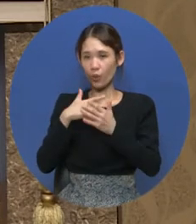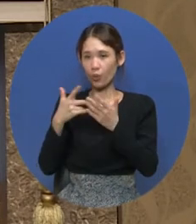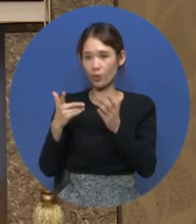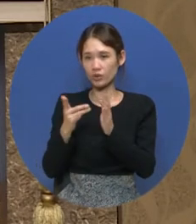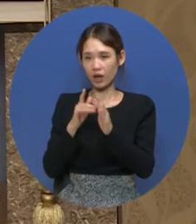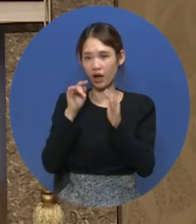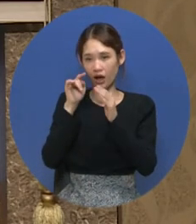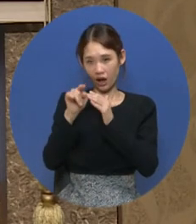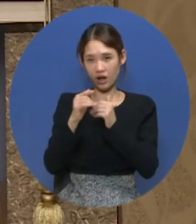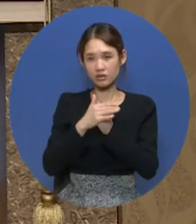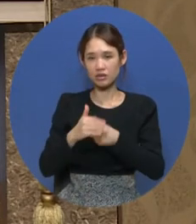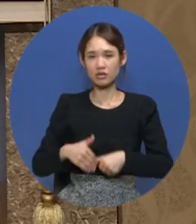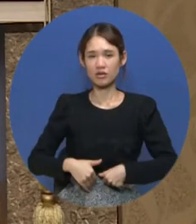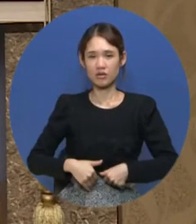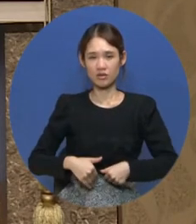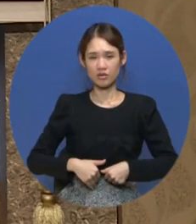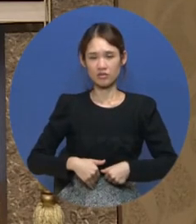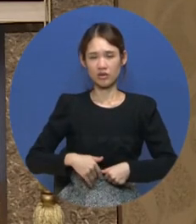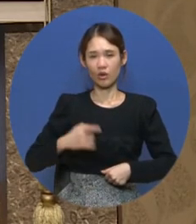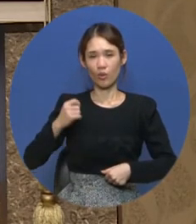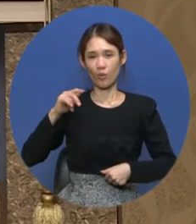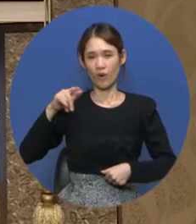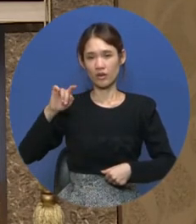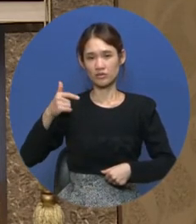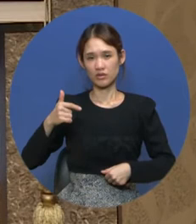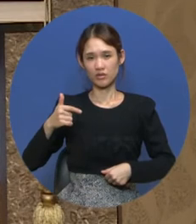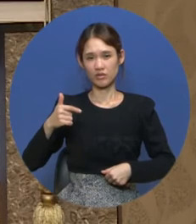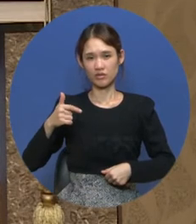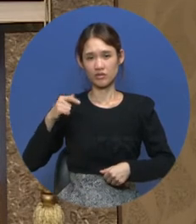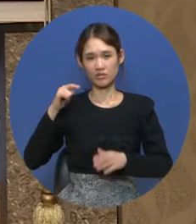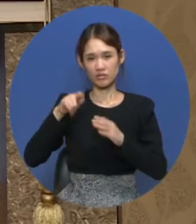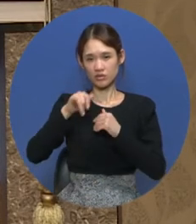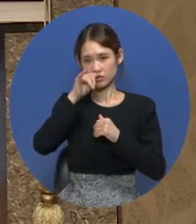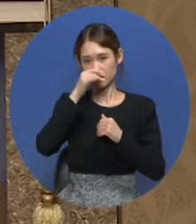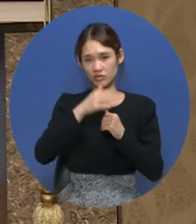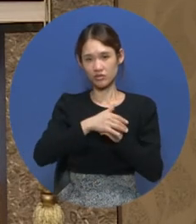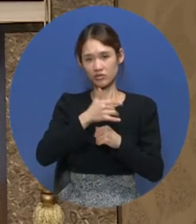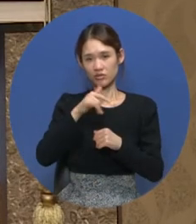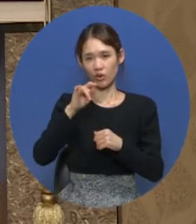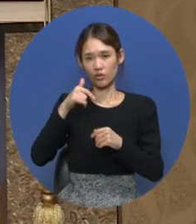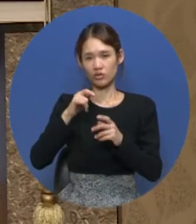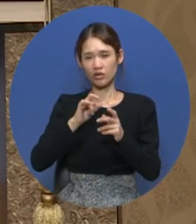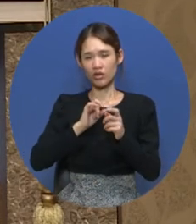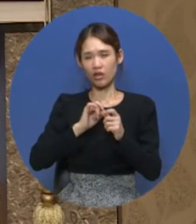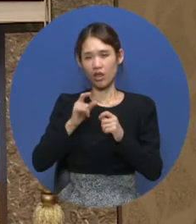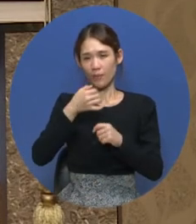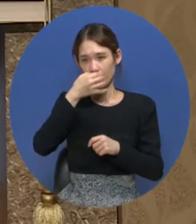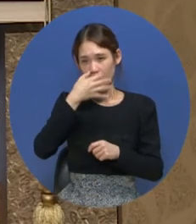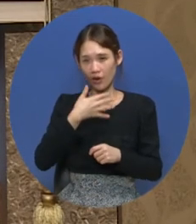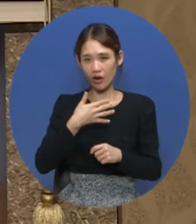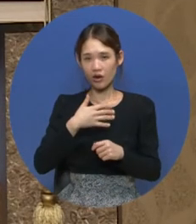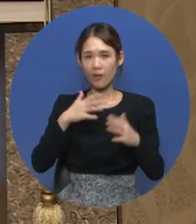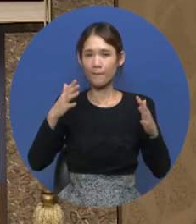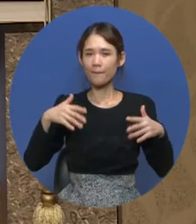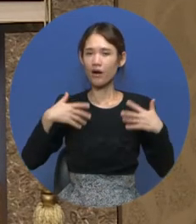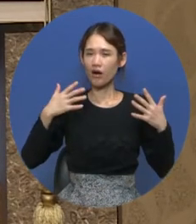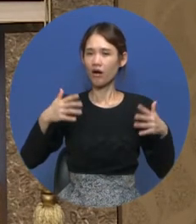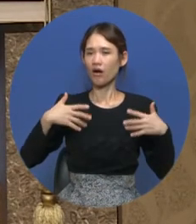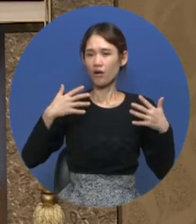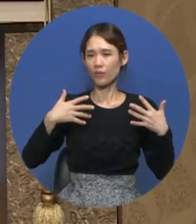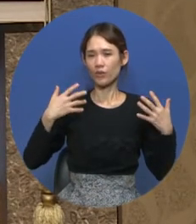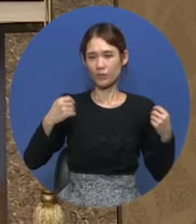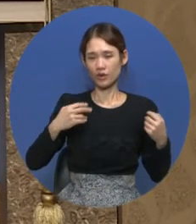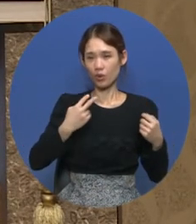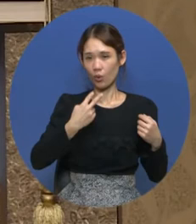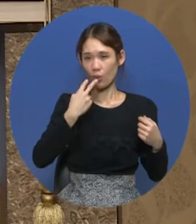는 가는데 저희가 과천에 있는 북쪽 과천의 있었는데 다차원의 너무 힘들어요 이 바람도 많이 불고 그러